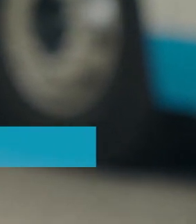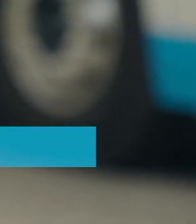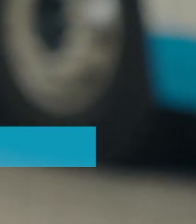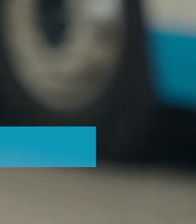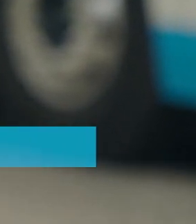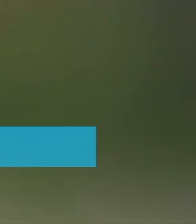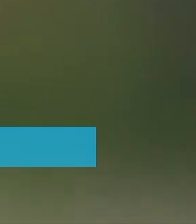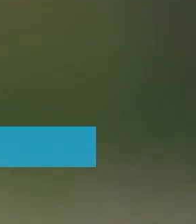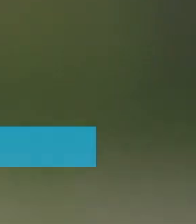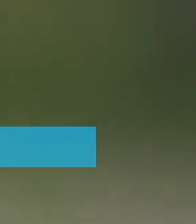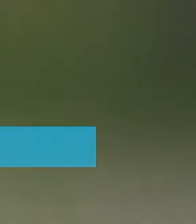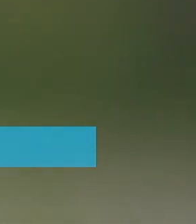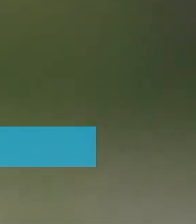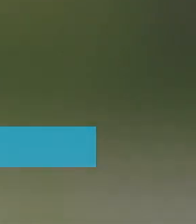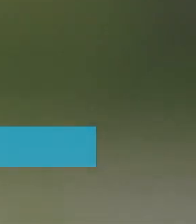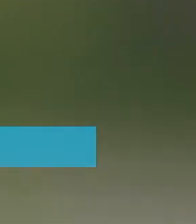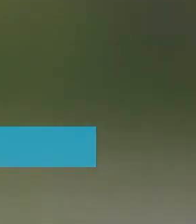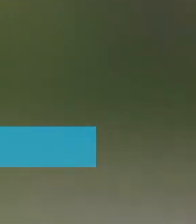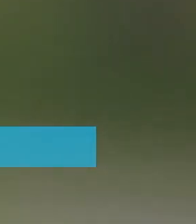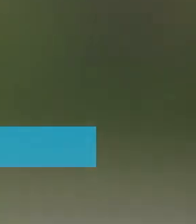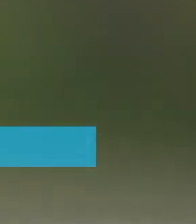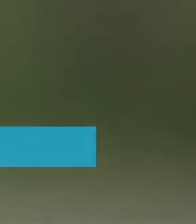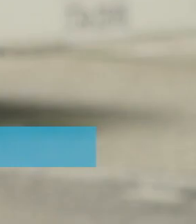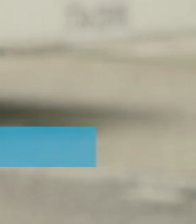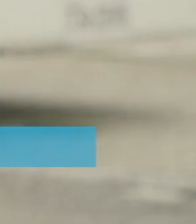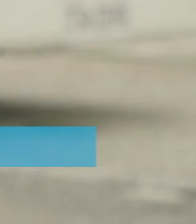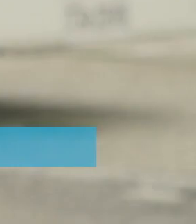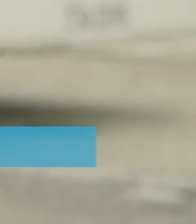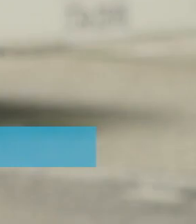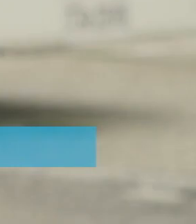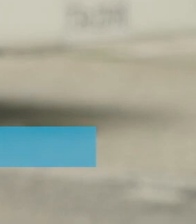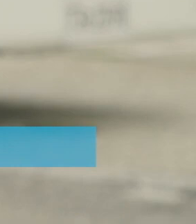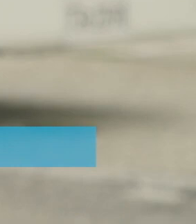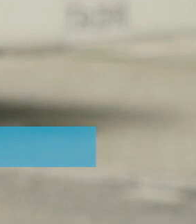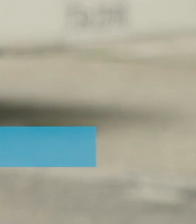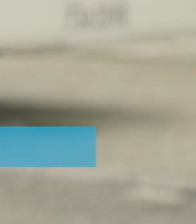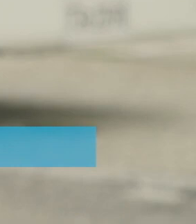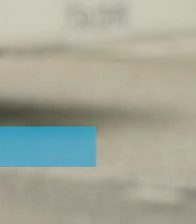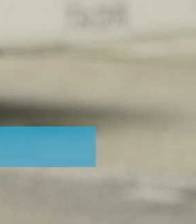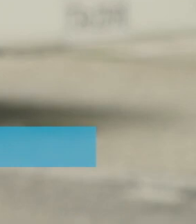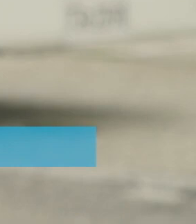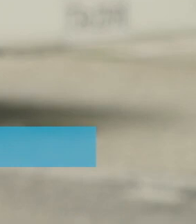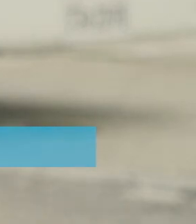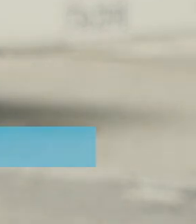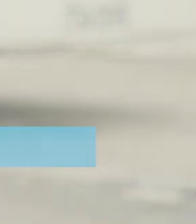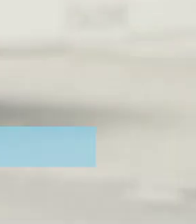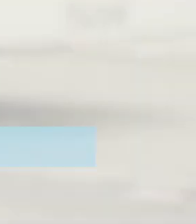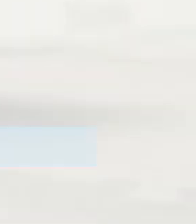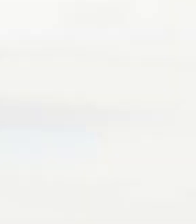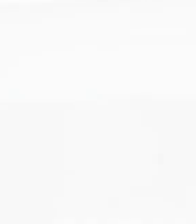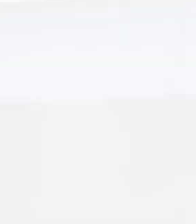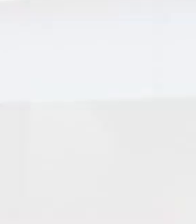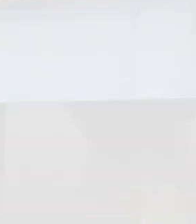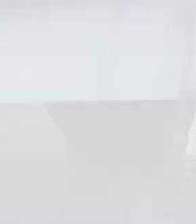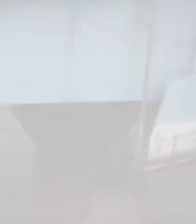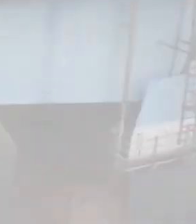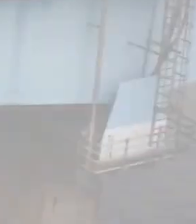면담을 통해서 어떻게 관리를 하면 좋은지 이야기를 들을 수 있어서 매우 뜻깊었던 것 같습니다.